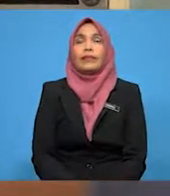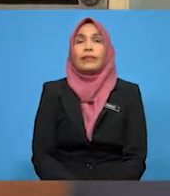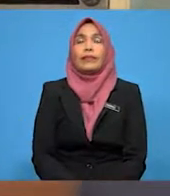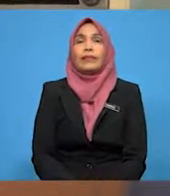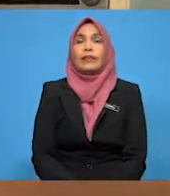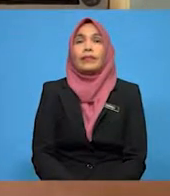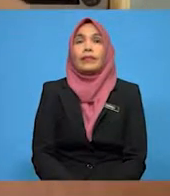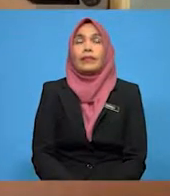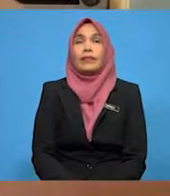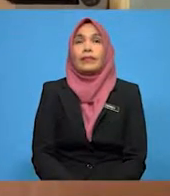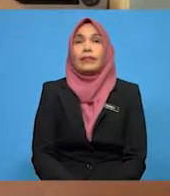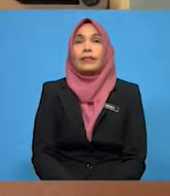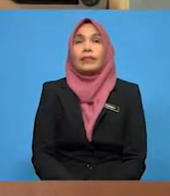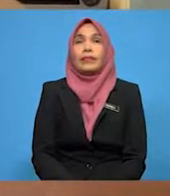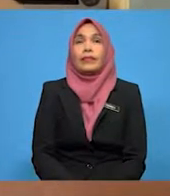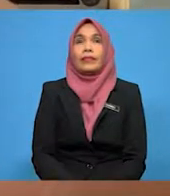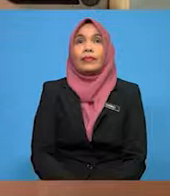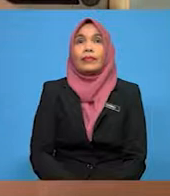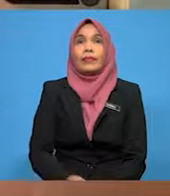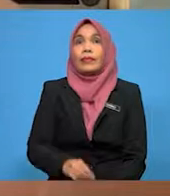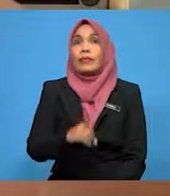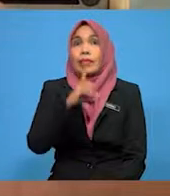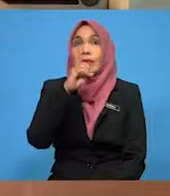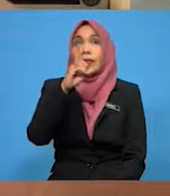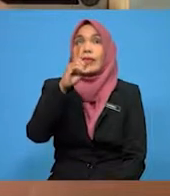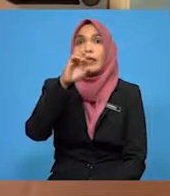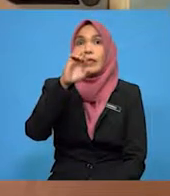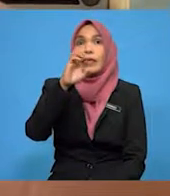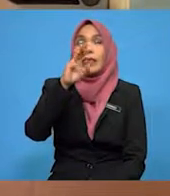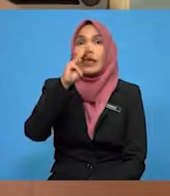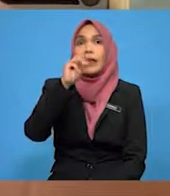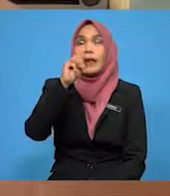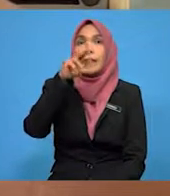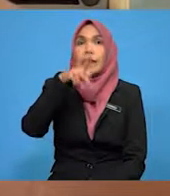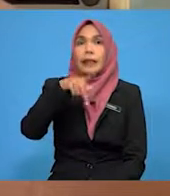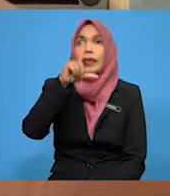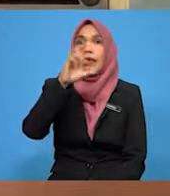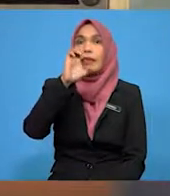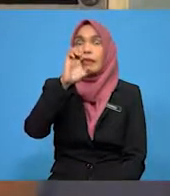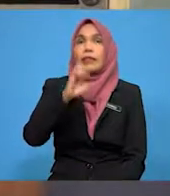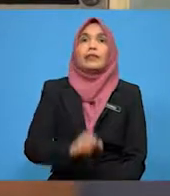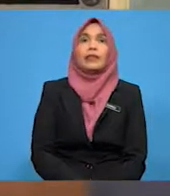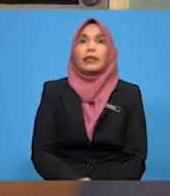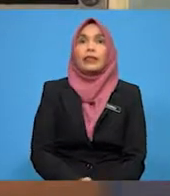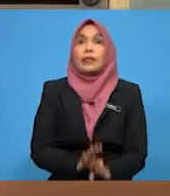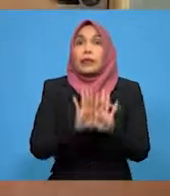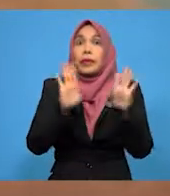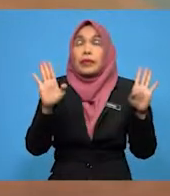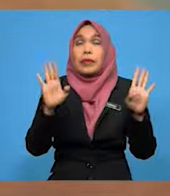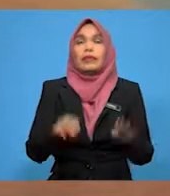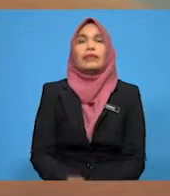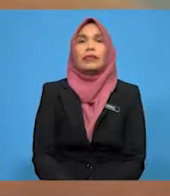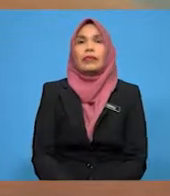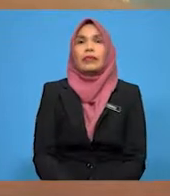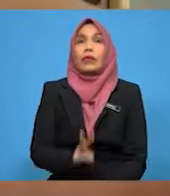ampere on aux heaters, damper opening, check reservoir,